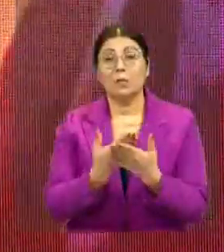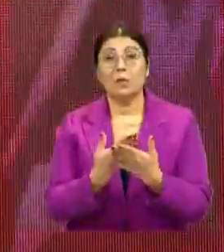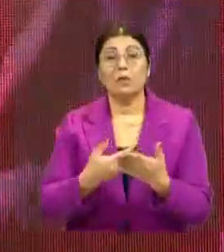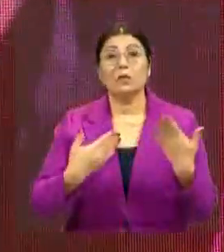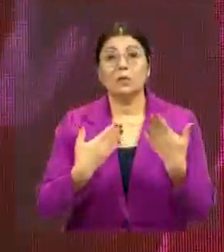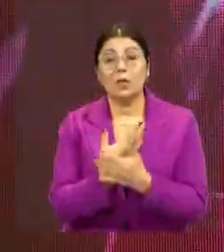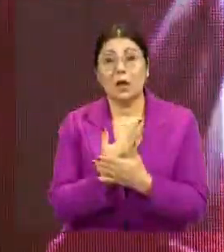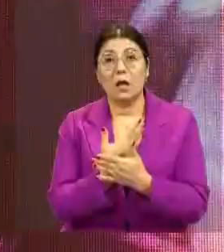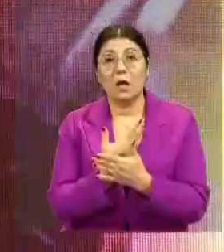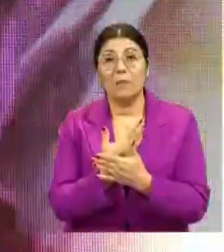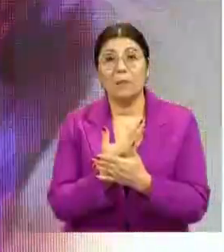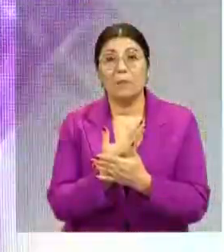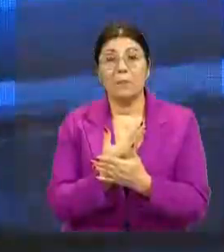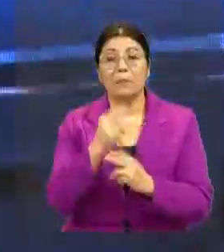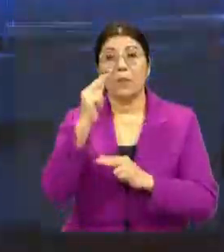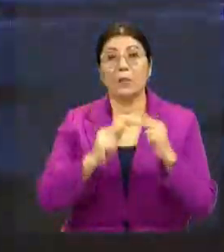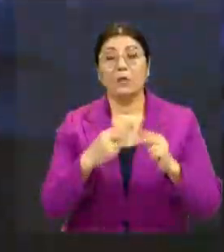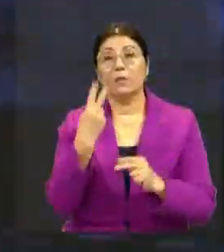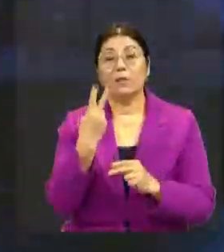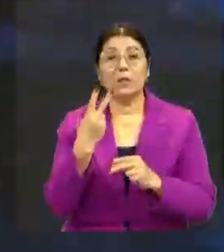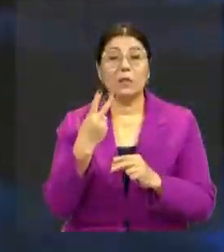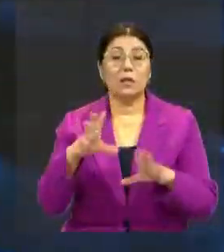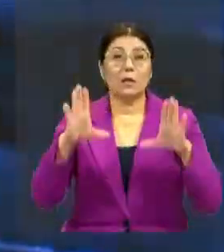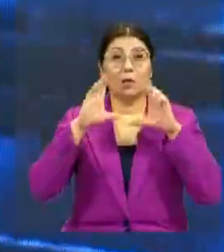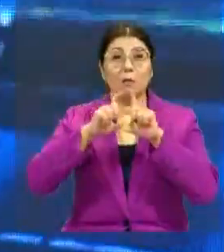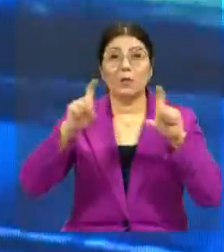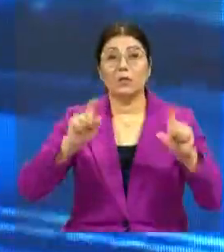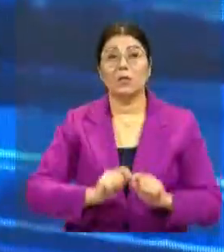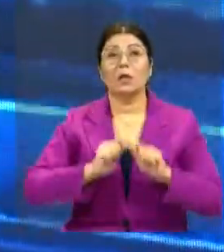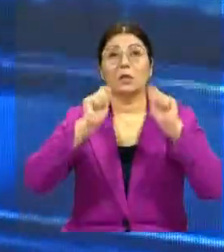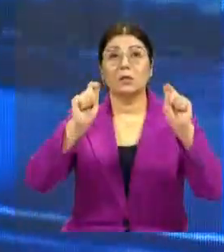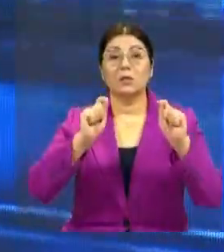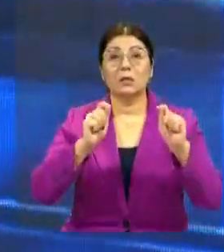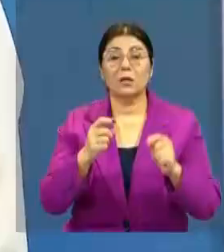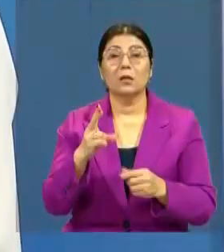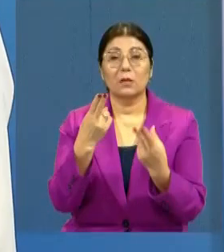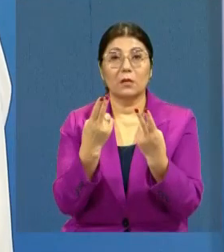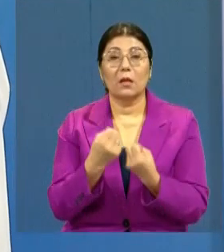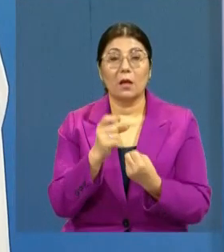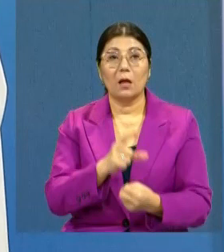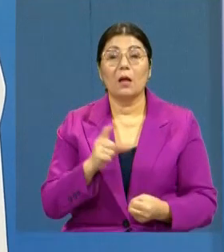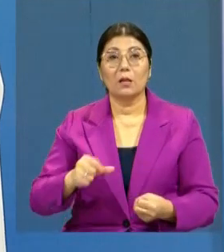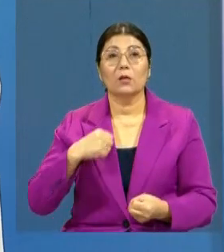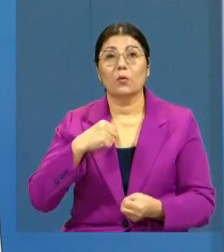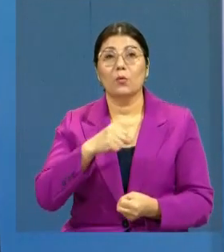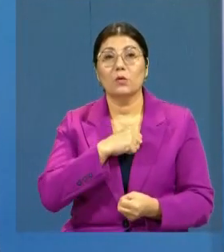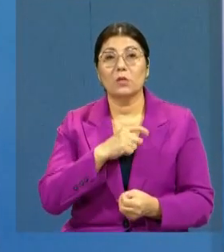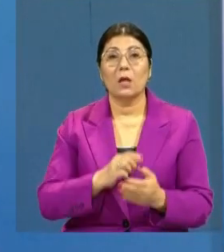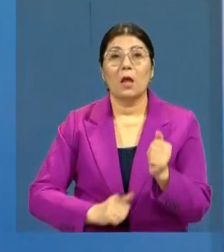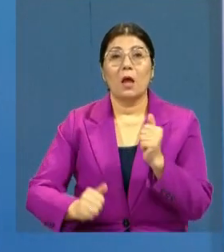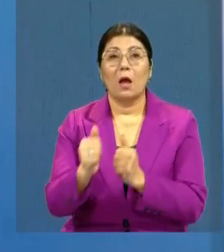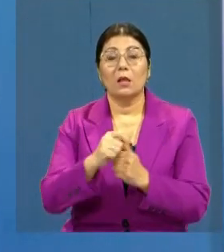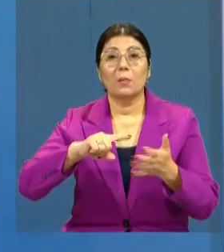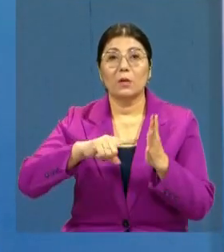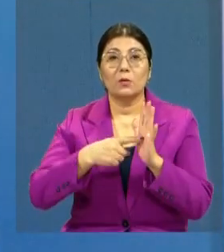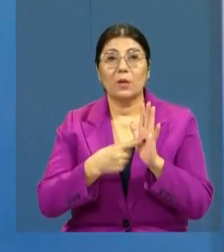жаңа бой көтерген екі мешіттің тұсауын кестіңіздер. Иә, Аллаға шүкір, халықтың өзінің алға басу мақсаты, яғни